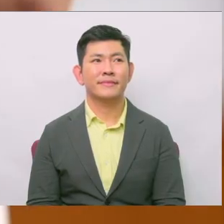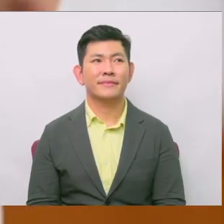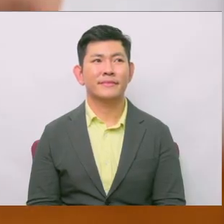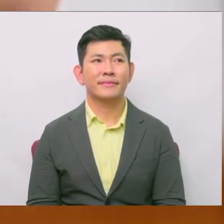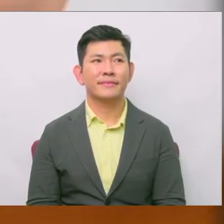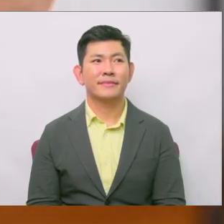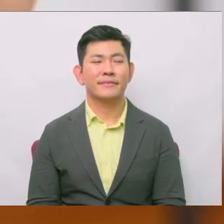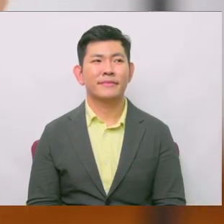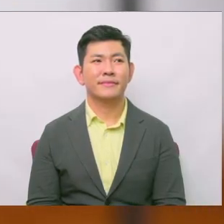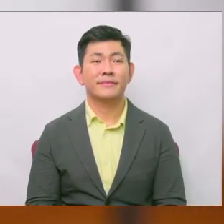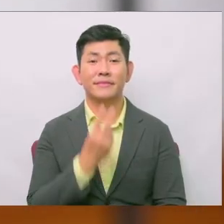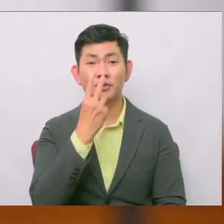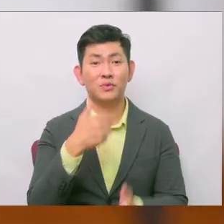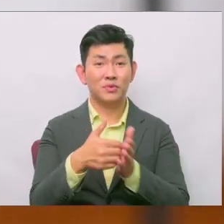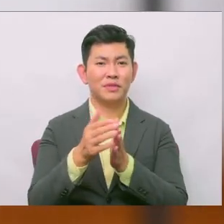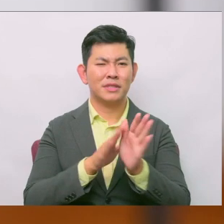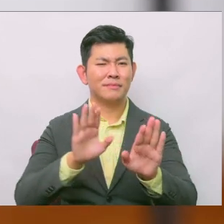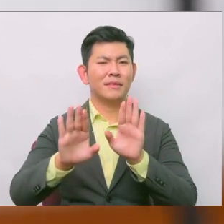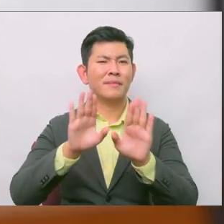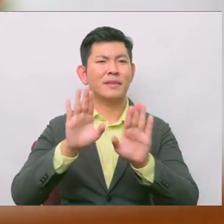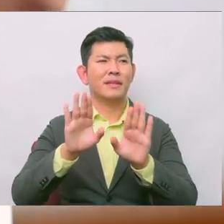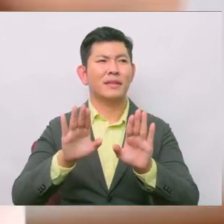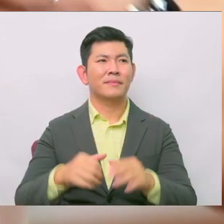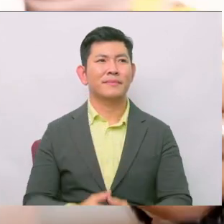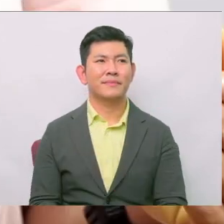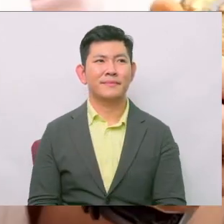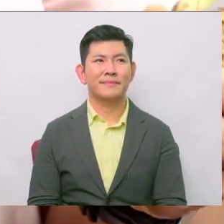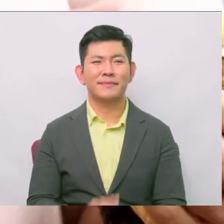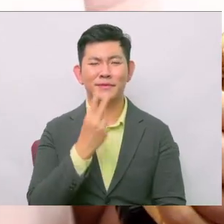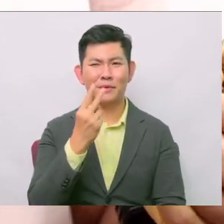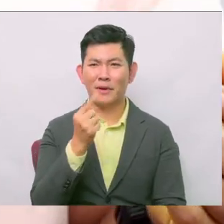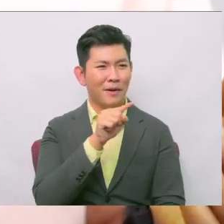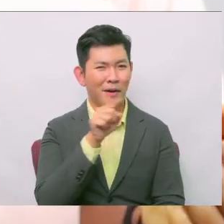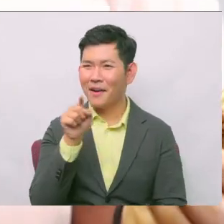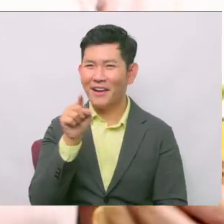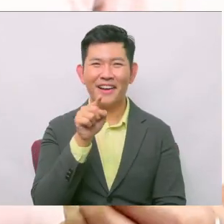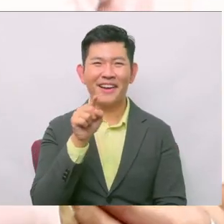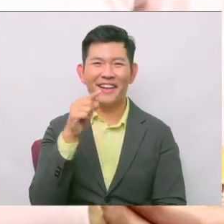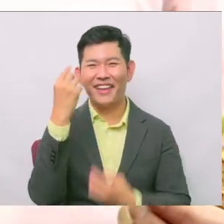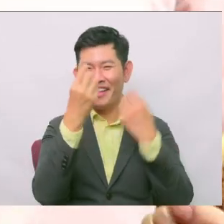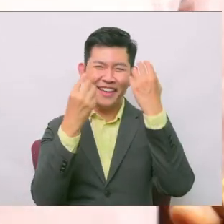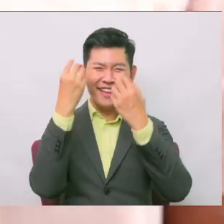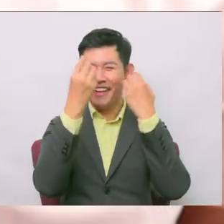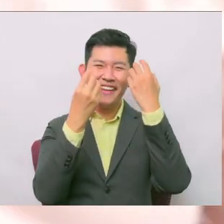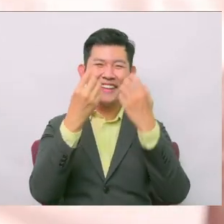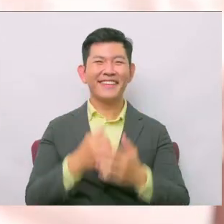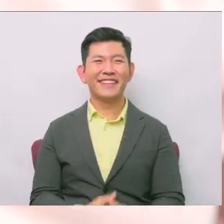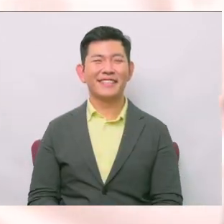ดูนะคะความเข้ม นู่นๆออกกุ้งนี้เหรอคะก็นี่นะคะอันนี้คือ